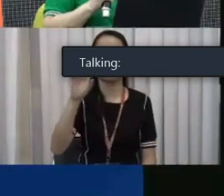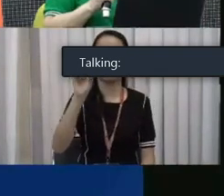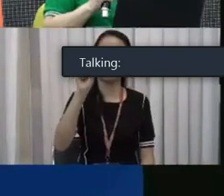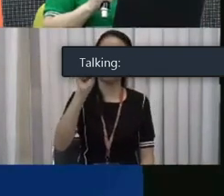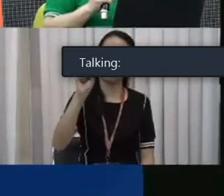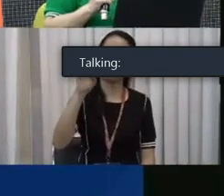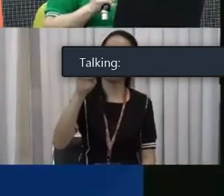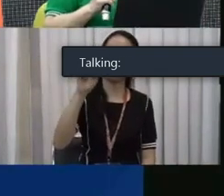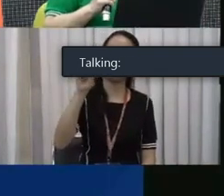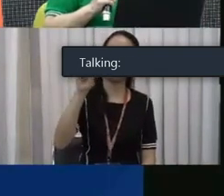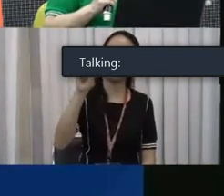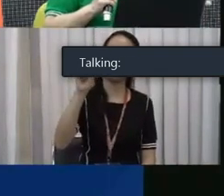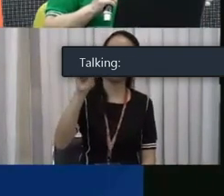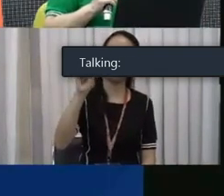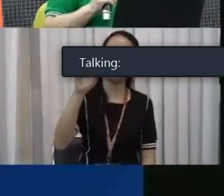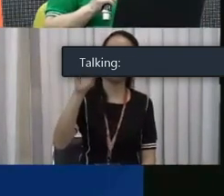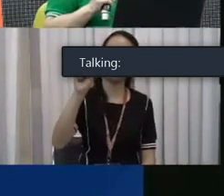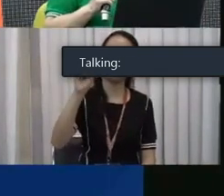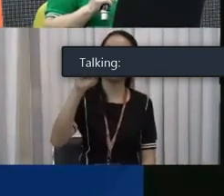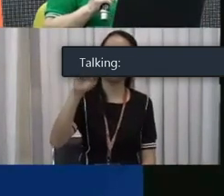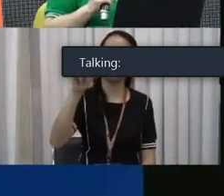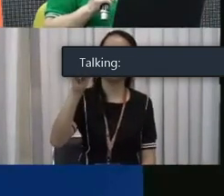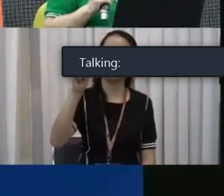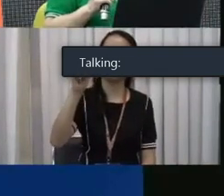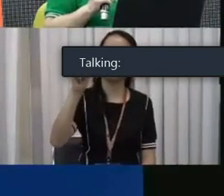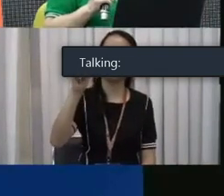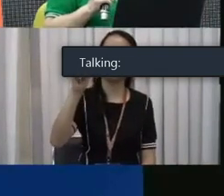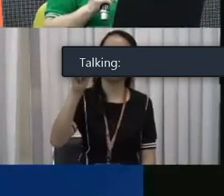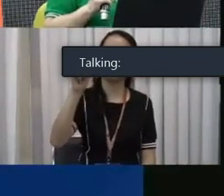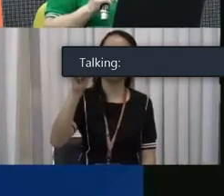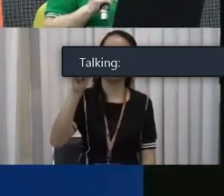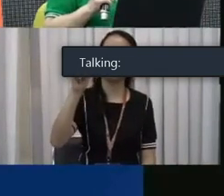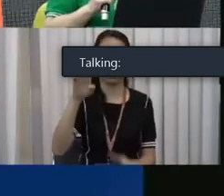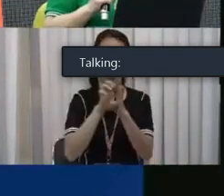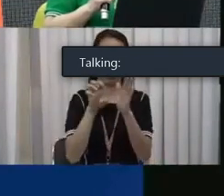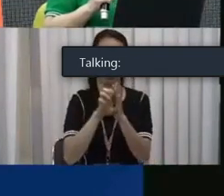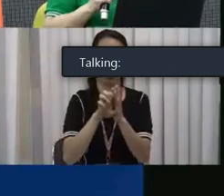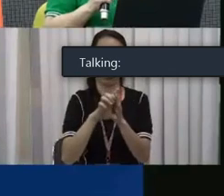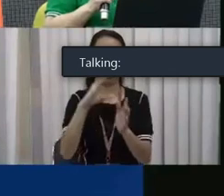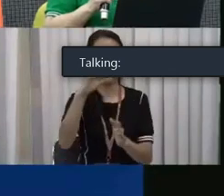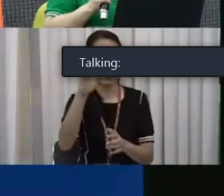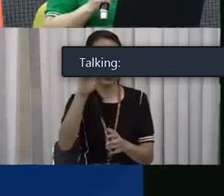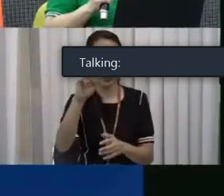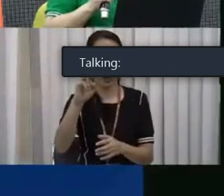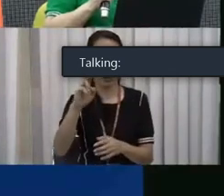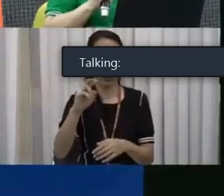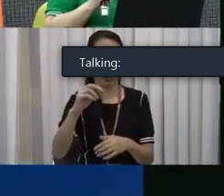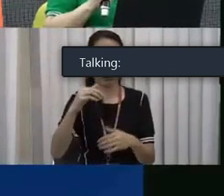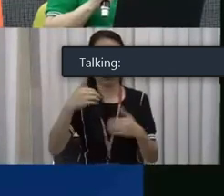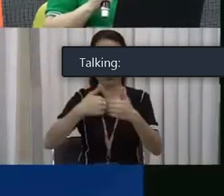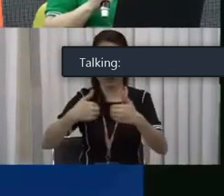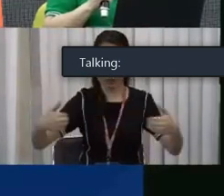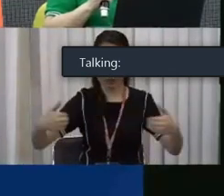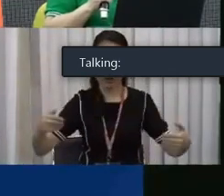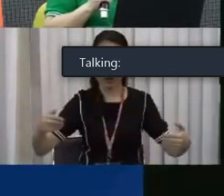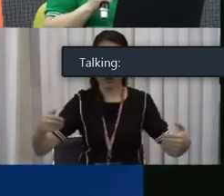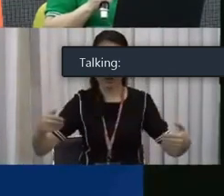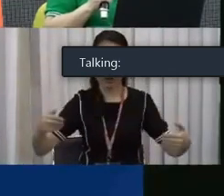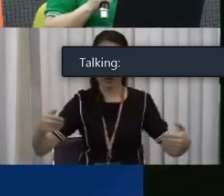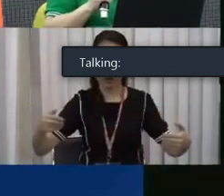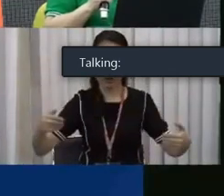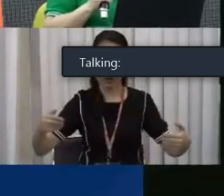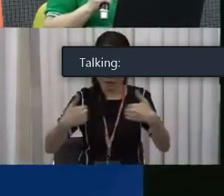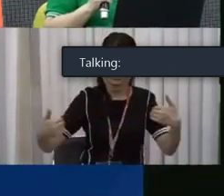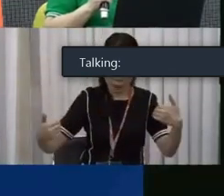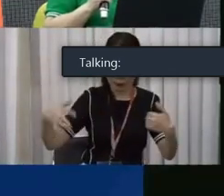comfort rooms, no? Naagyoy kanang gender sensitive siya na ay para laki, para babae nga mga facilities. Nya ang ato